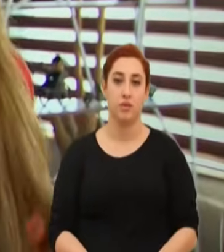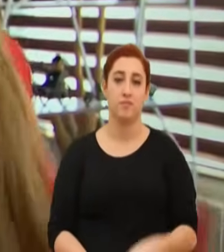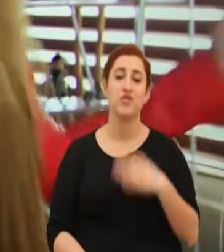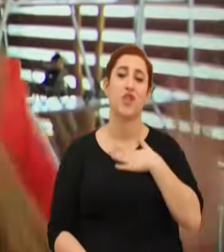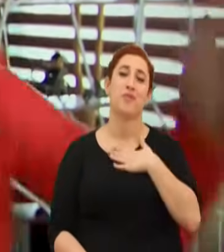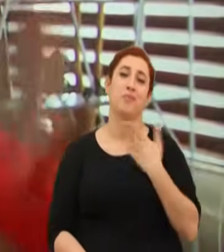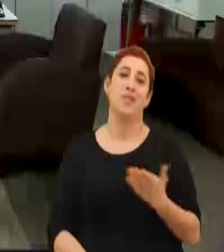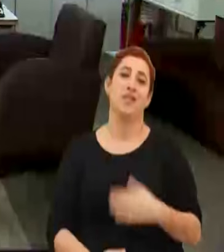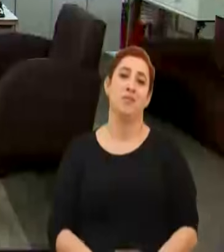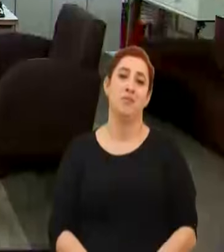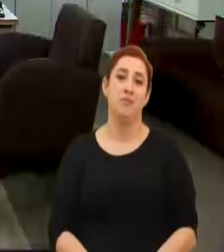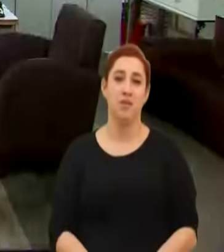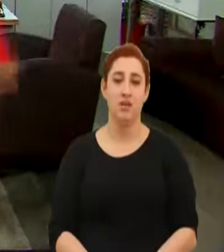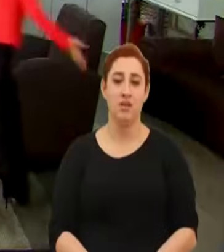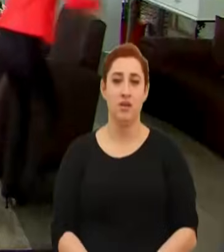Ah canım benim ya.